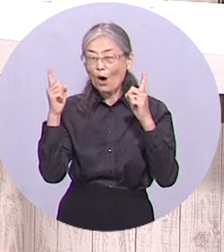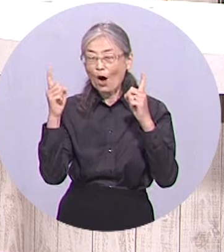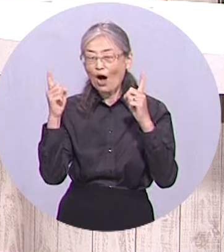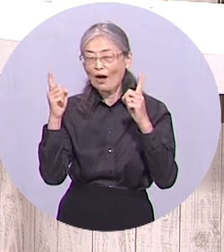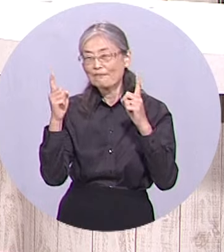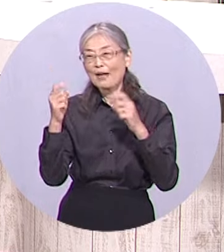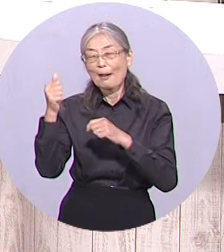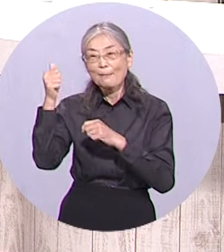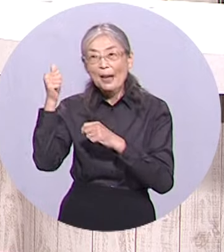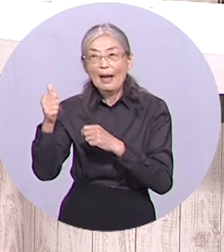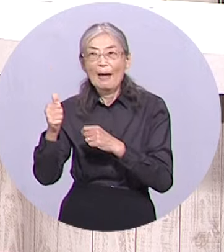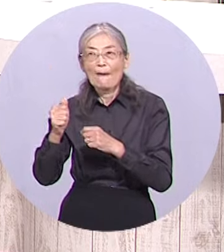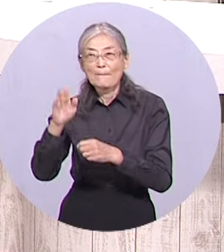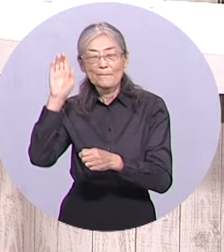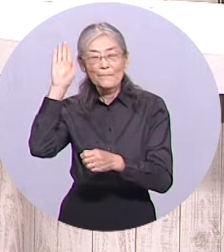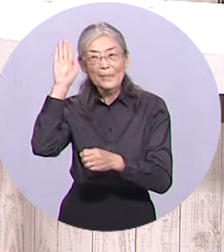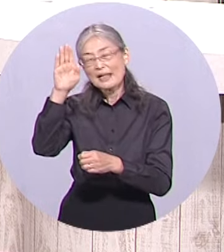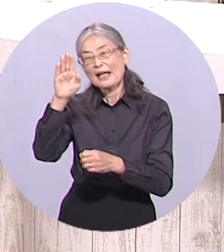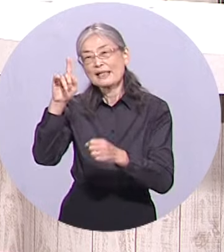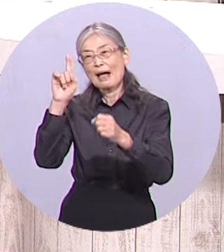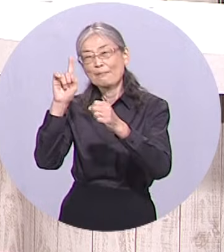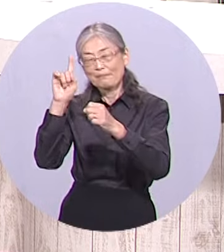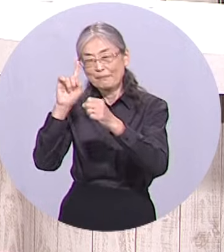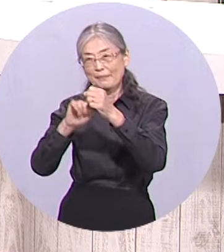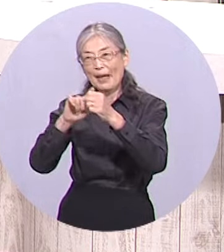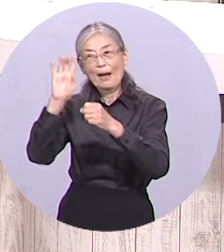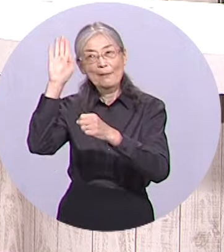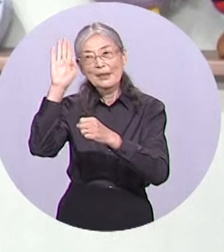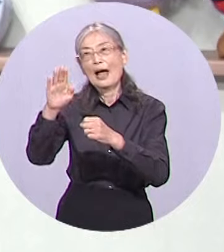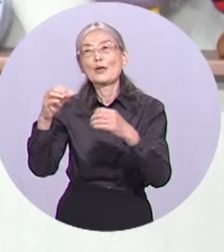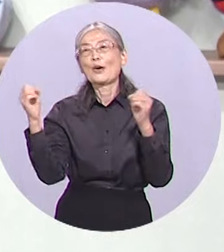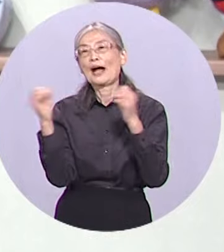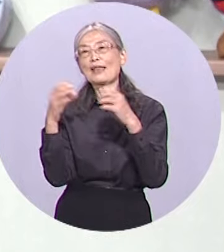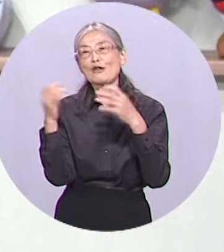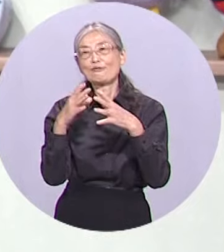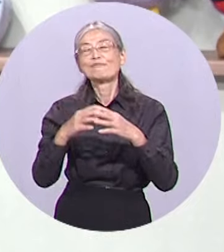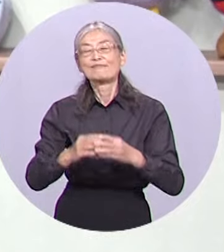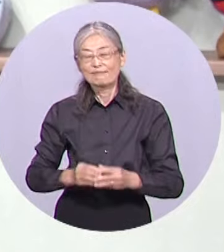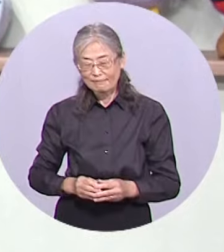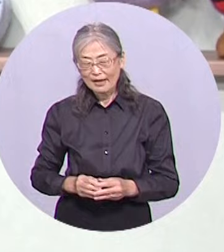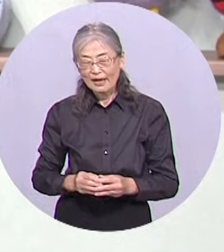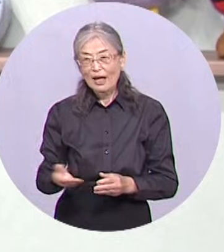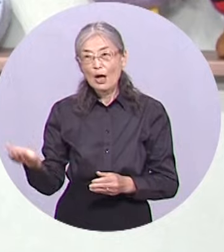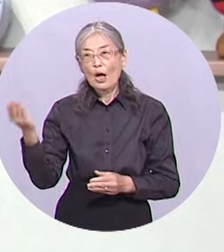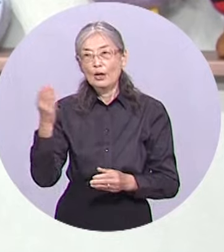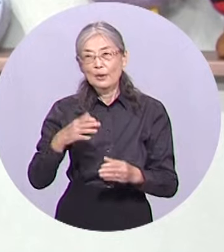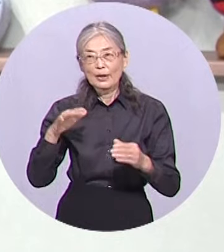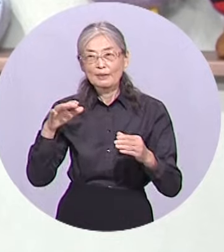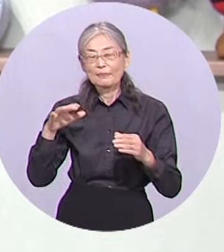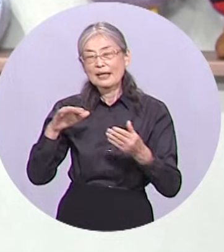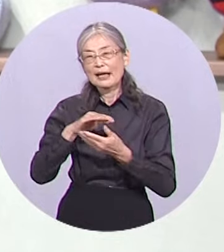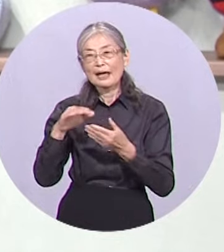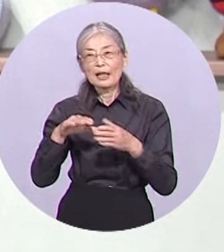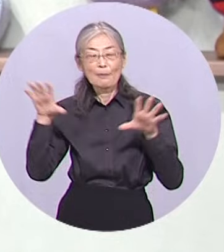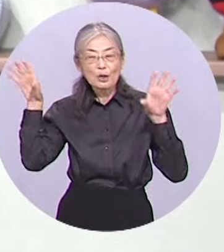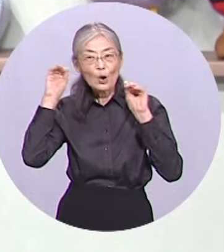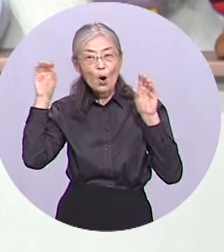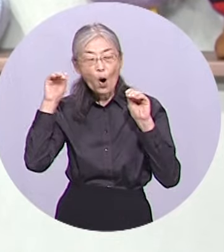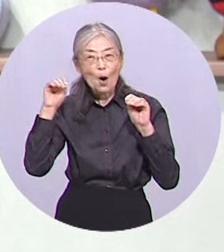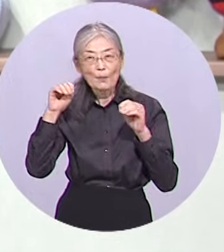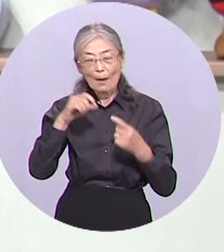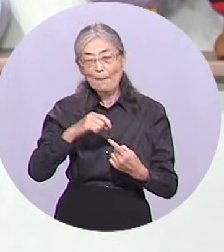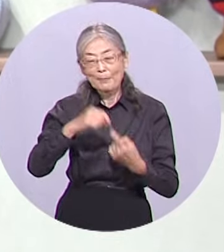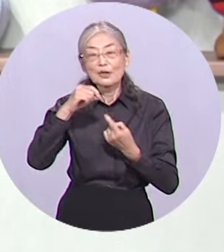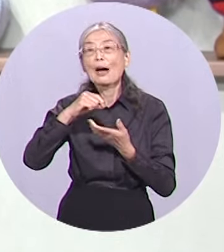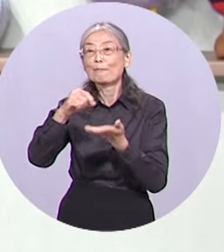沢栄一王が目指した未来を語るをご紹介しました。 続いては埼玉の耳寄り情報をお届けする